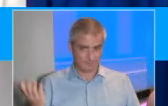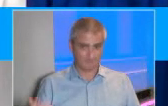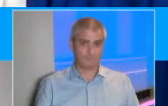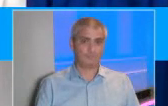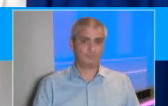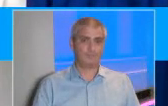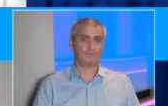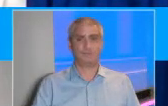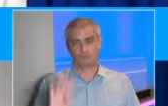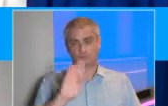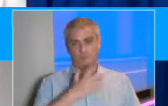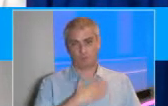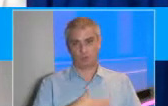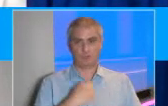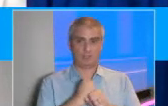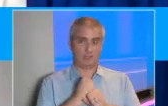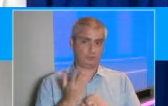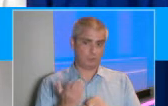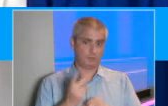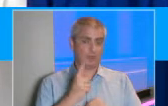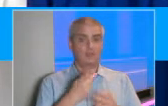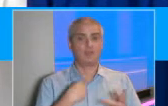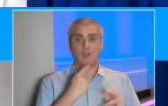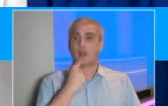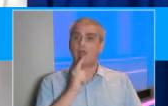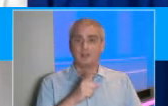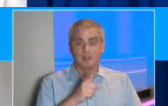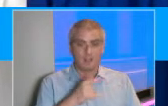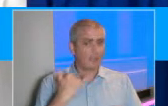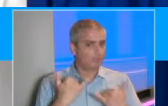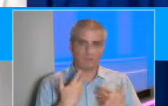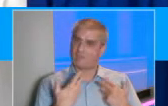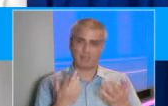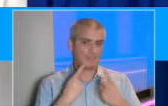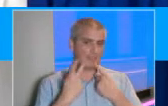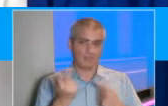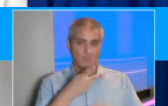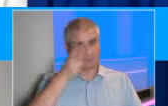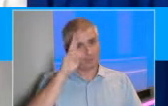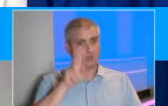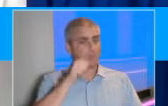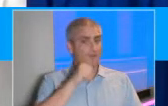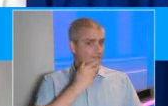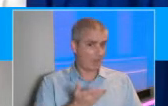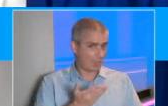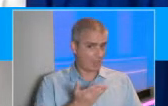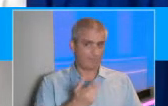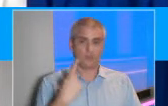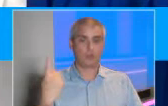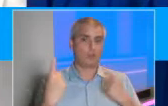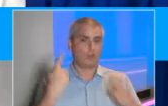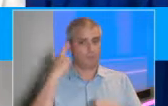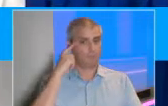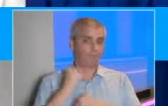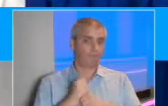חד-שנתי שנתניהו רוצה לנהל. אז תראה, אני יכול להגיד לך שכרגע אין הידברות בין הליכוד לכחול לבן, כל אחד